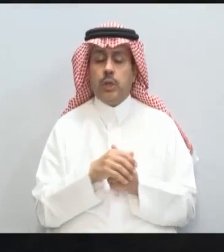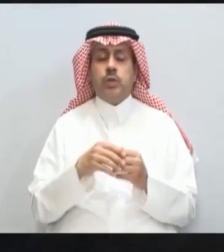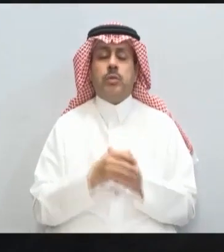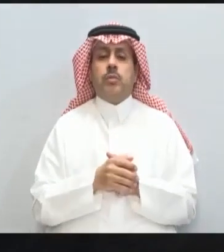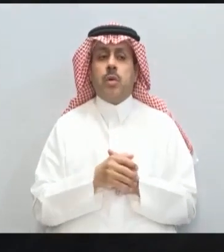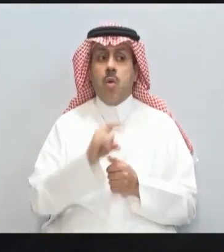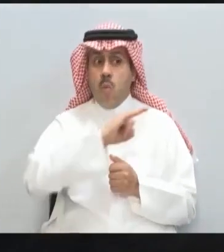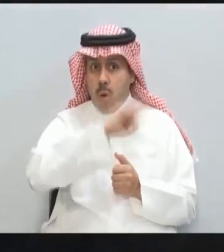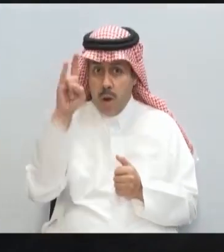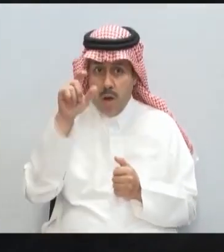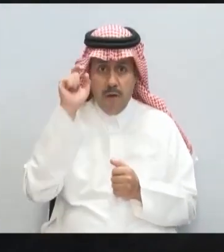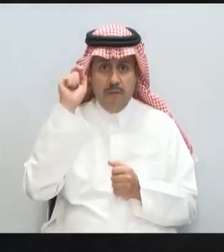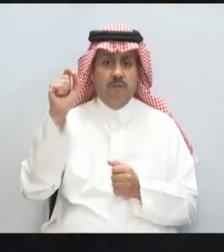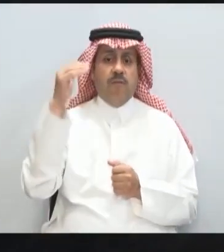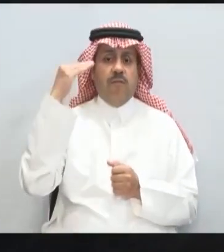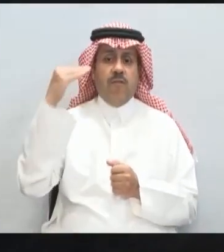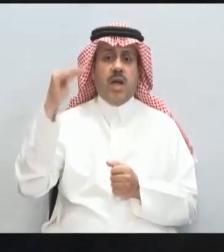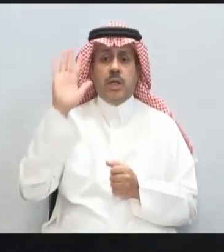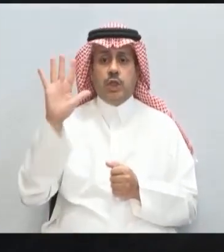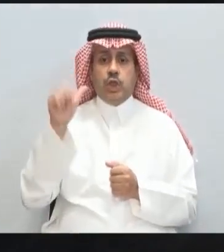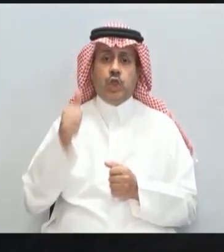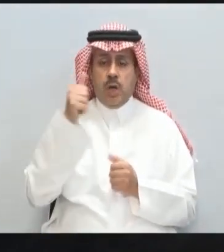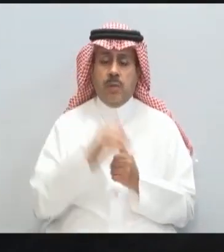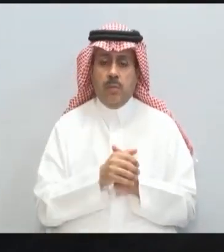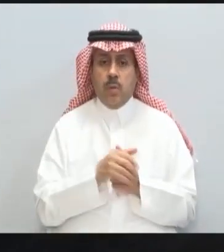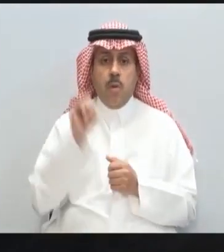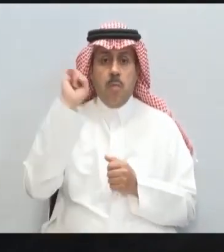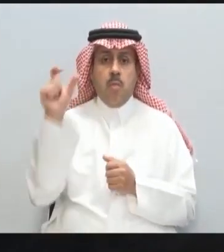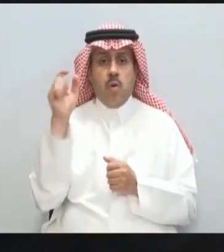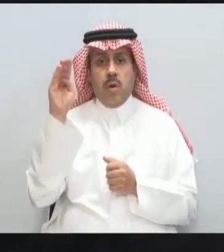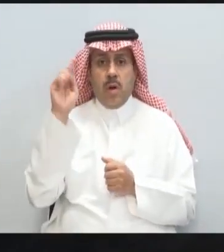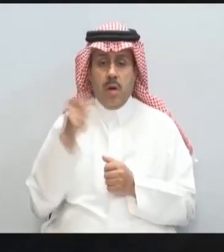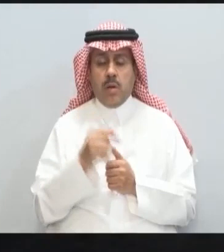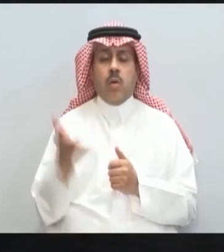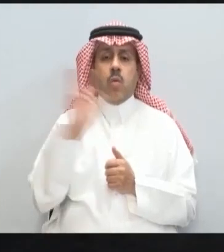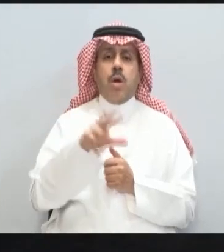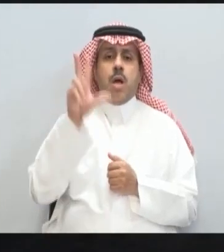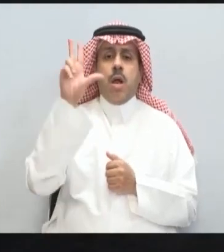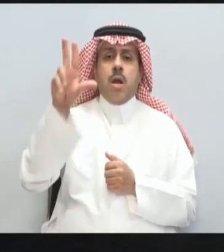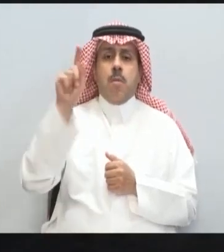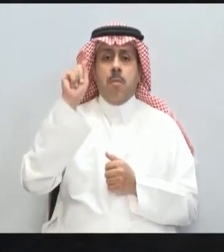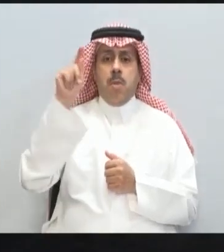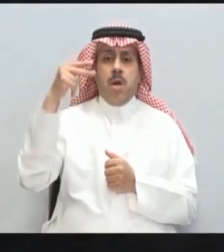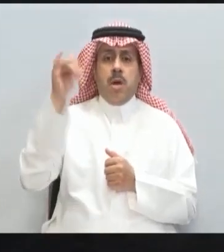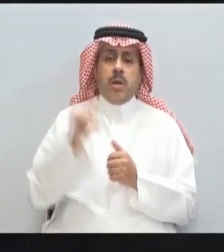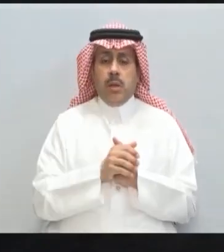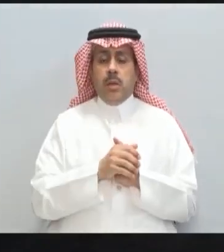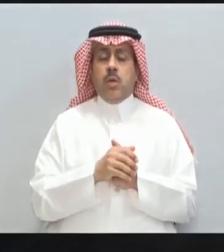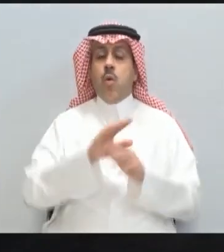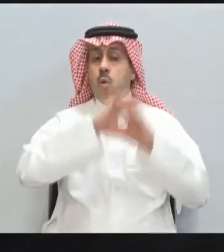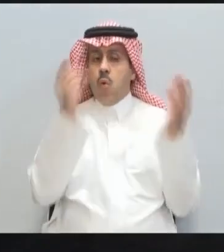والمنكر والبغي لو تاملت في المناهي هذه الثلاث لرايت ان كل المحرمات وكل